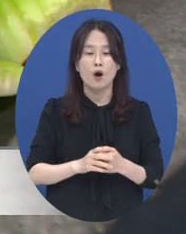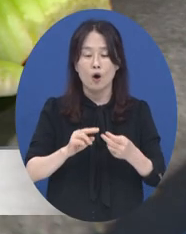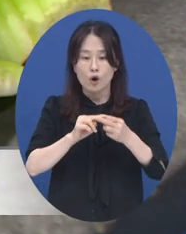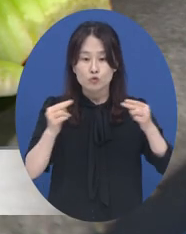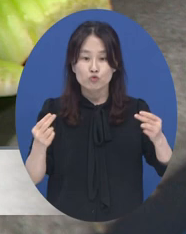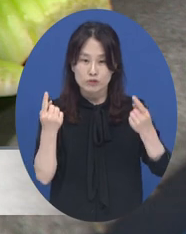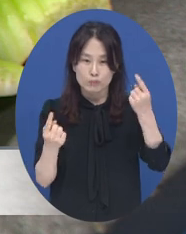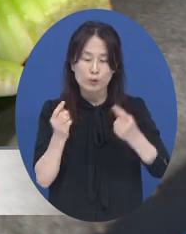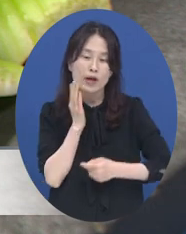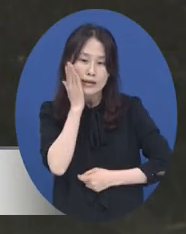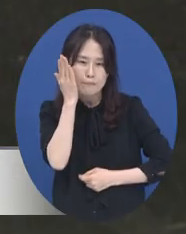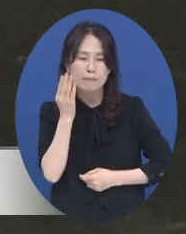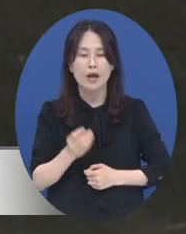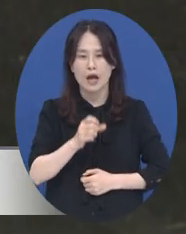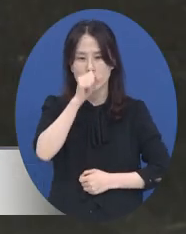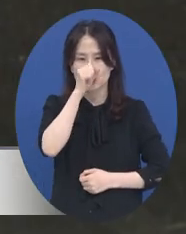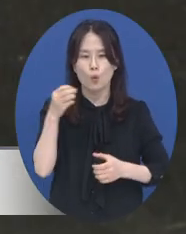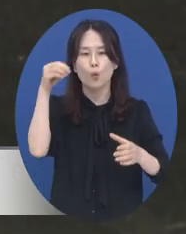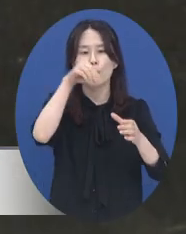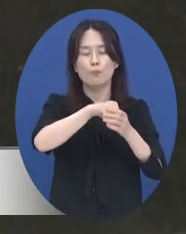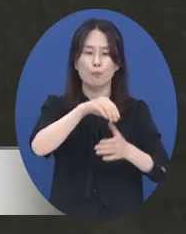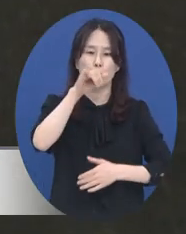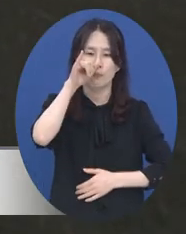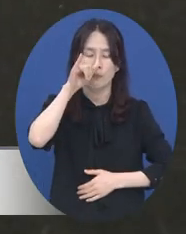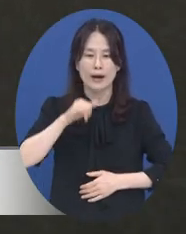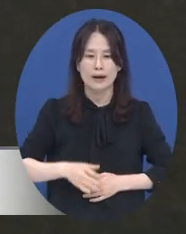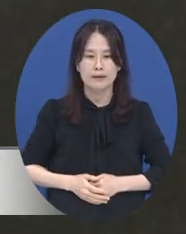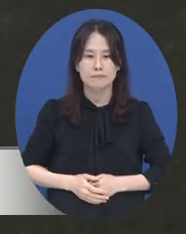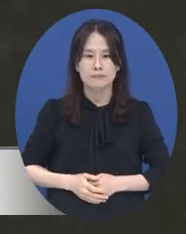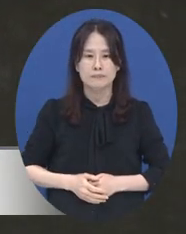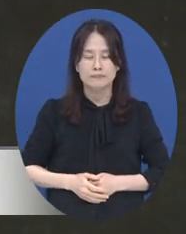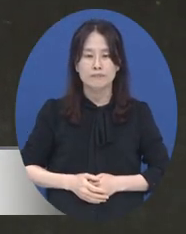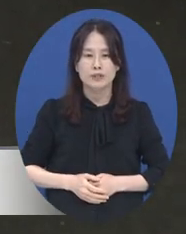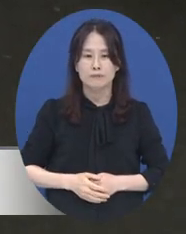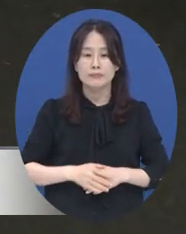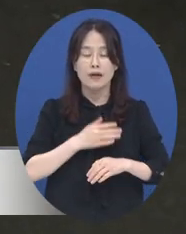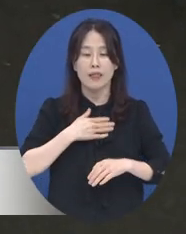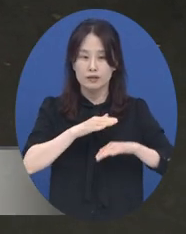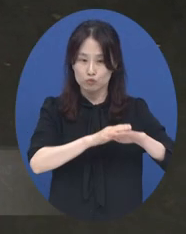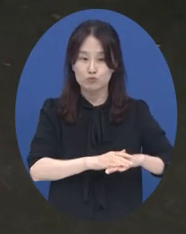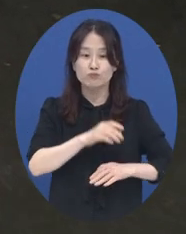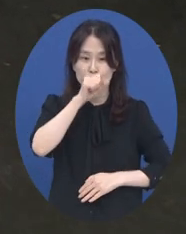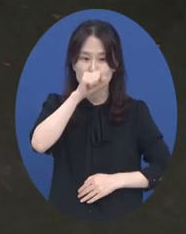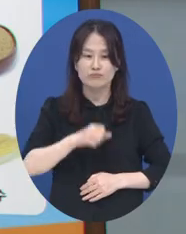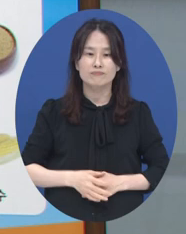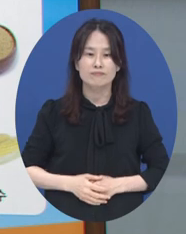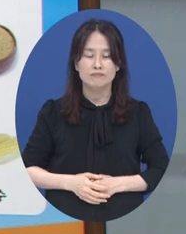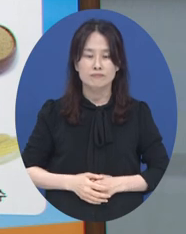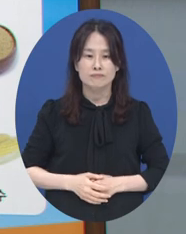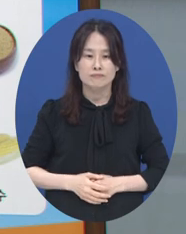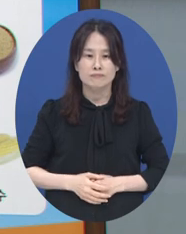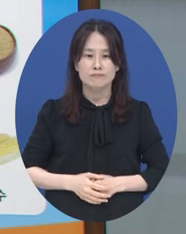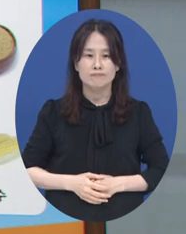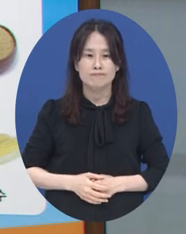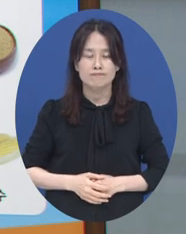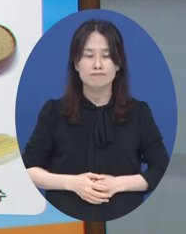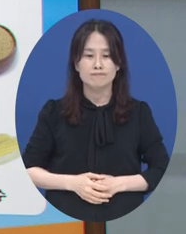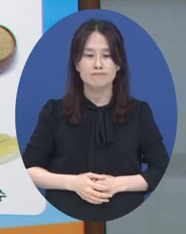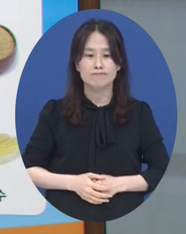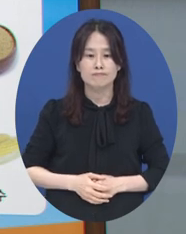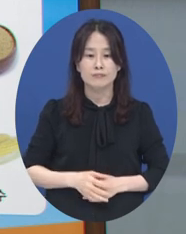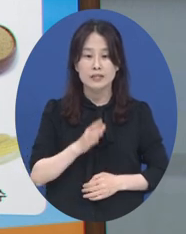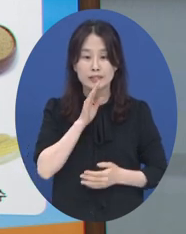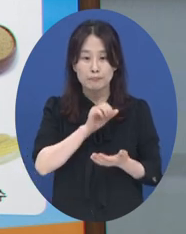결과 줄기보다는 잎에 더 이러한 성분이 많았으니까 이 점도 참고하시면 좋을 것 같습니다. 이 밖에